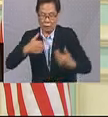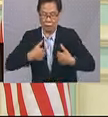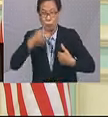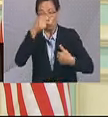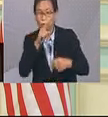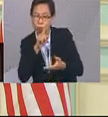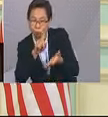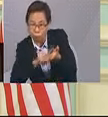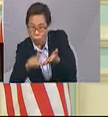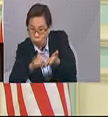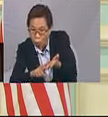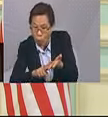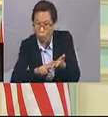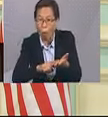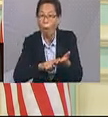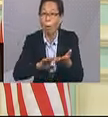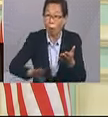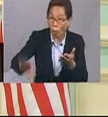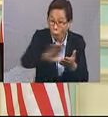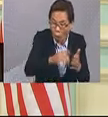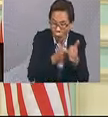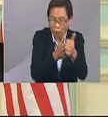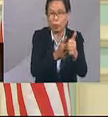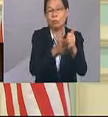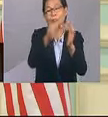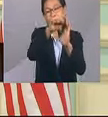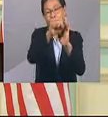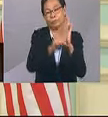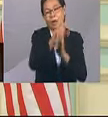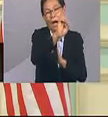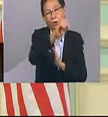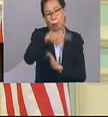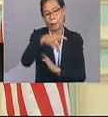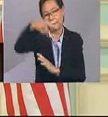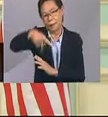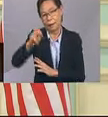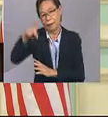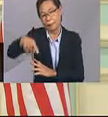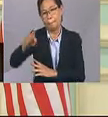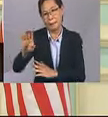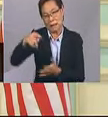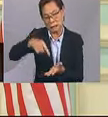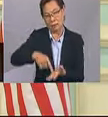memastikan pematuhan kepada SOP PKP ini.